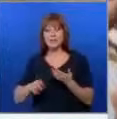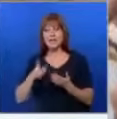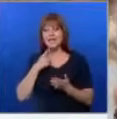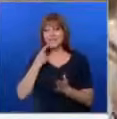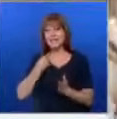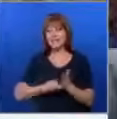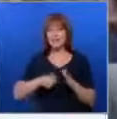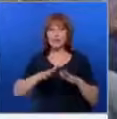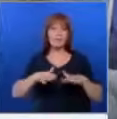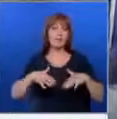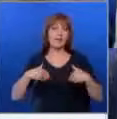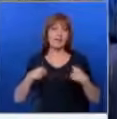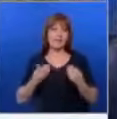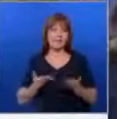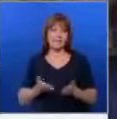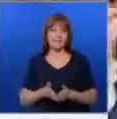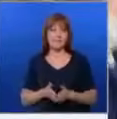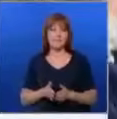фрагментирания парламент.